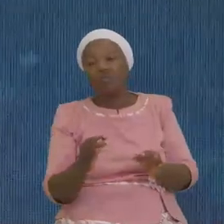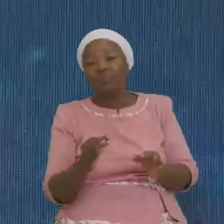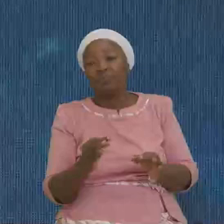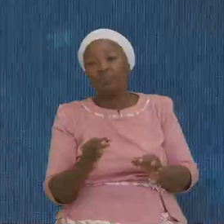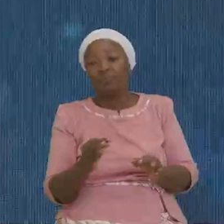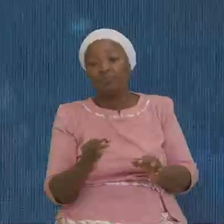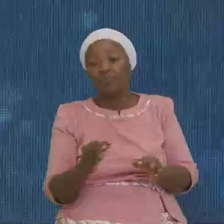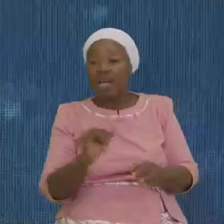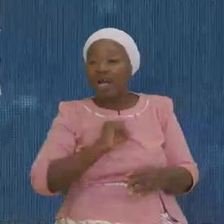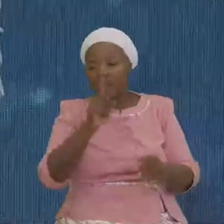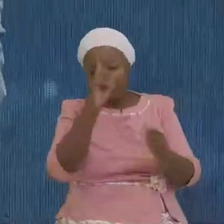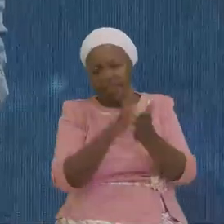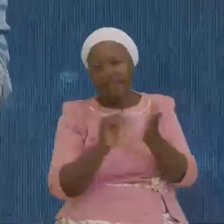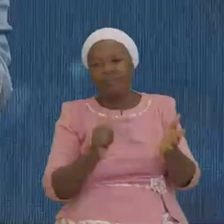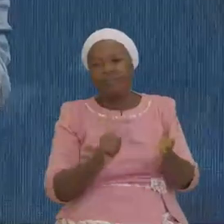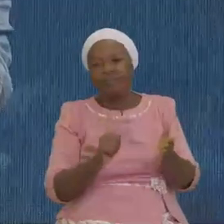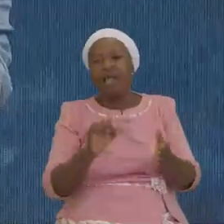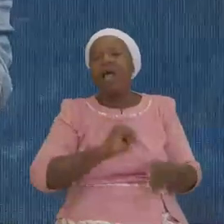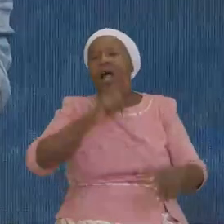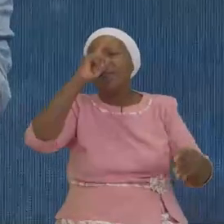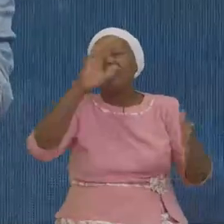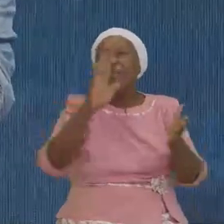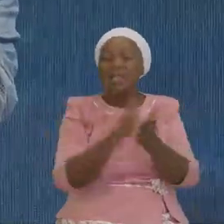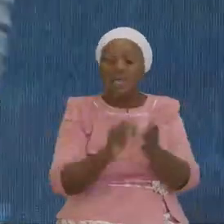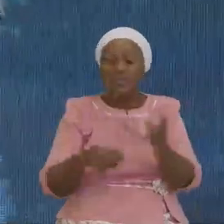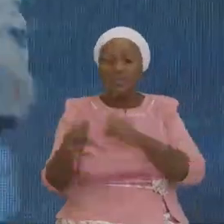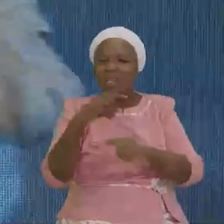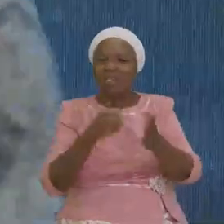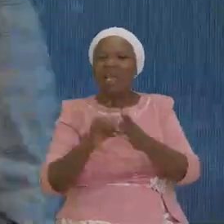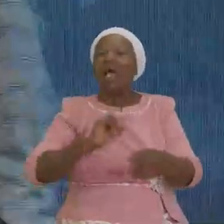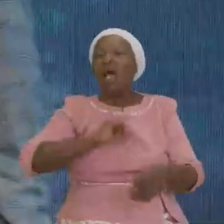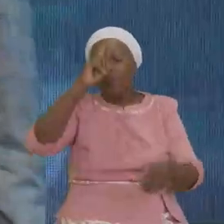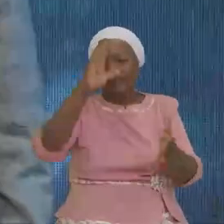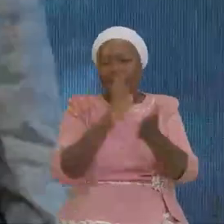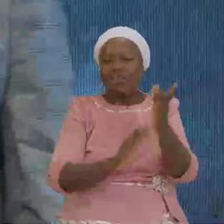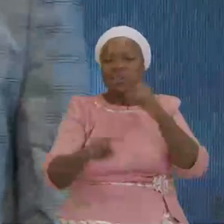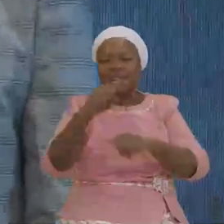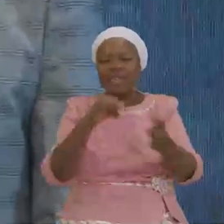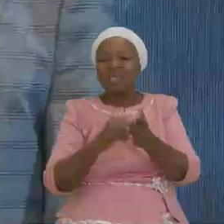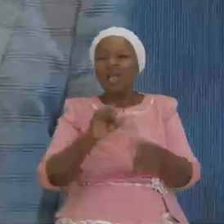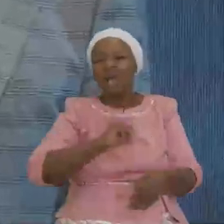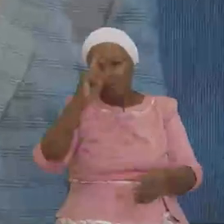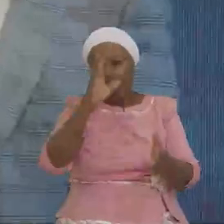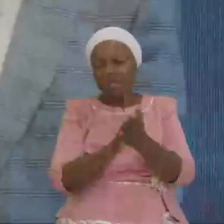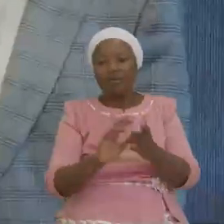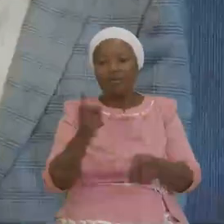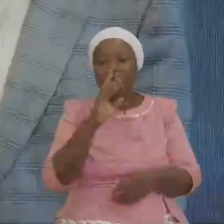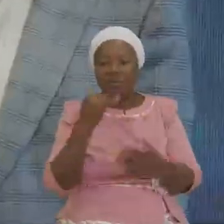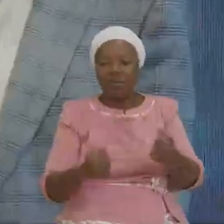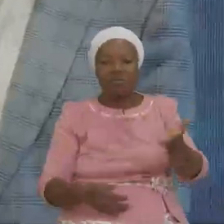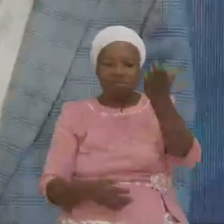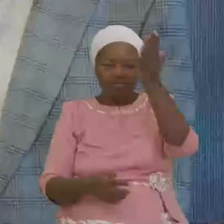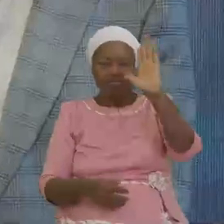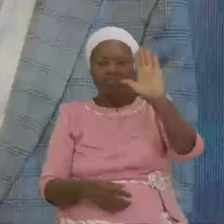si c'est ta déclaration, je crois. Je crois.